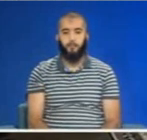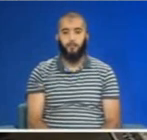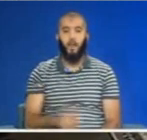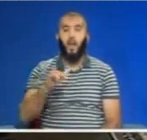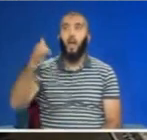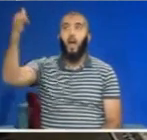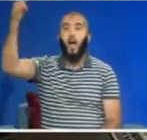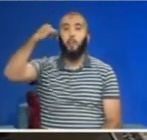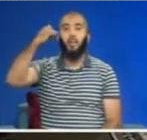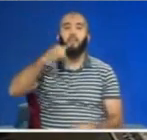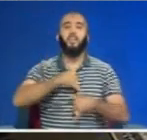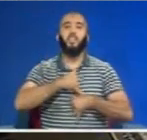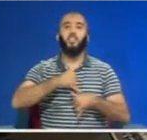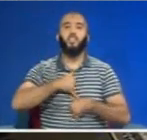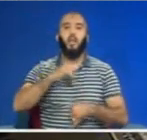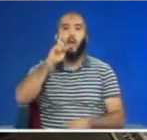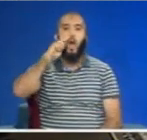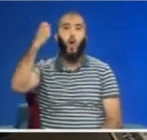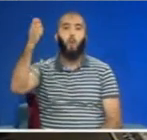من جيجل معنا عبد المجيد. نعم.